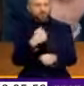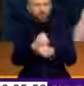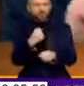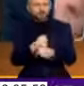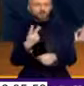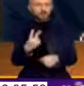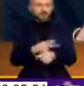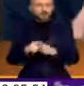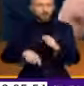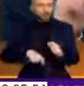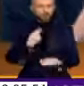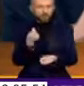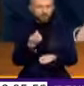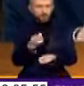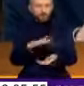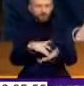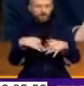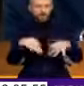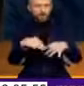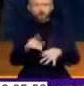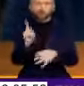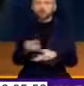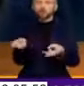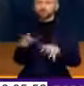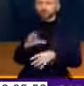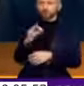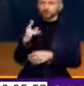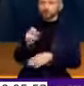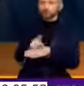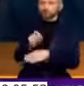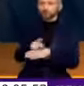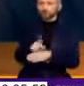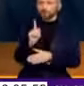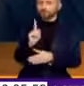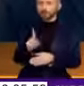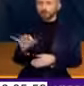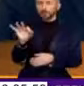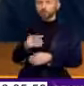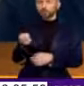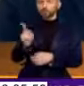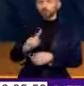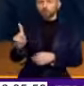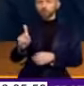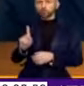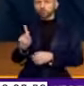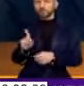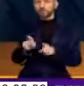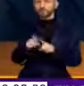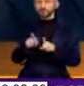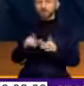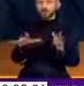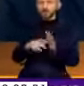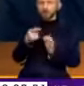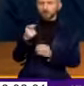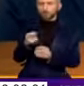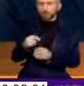в два рази збитковішими комунальний транспорт. Але залишили соціальну функцію. Отже, з приводу того, що все ж таки електронний